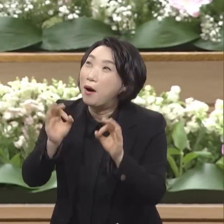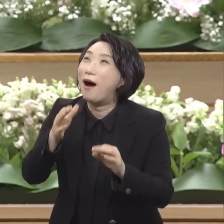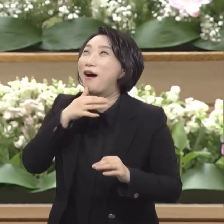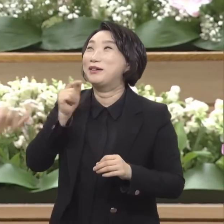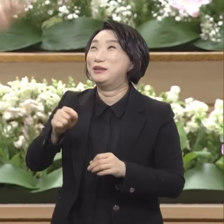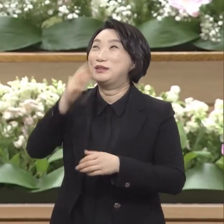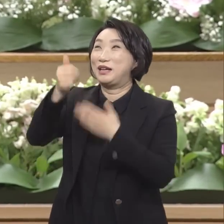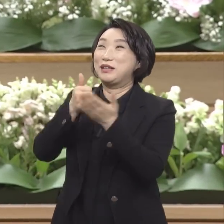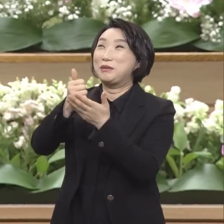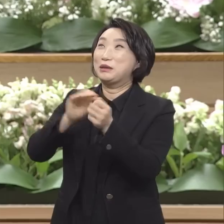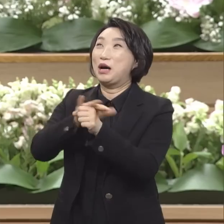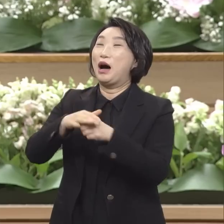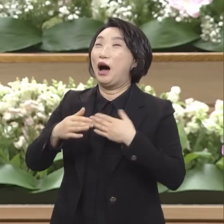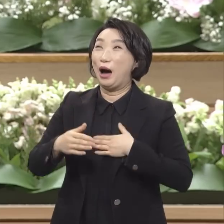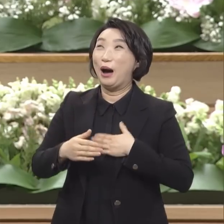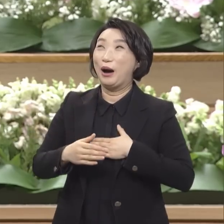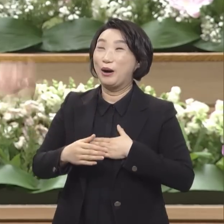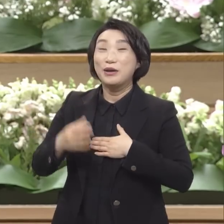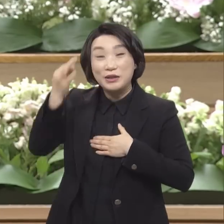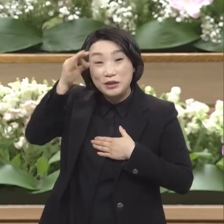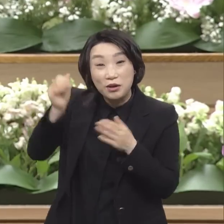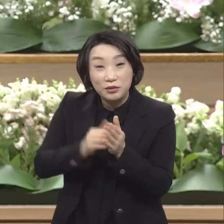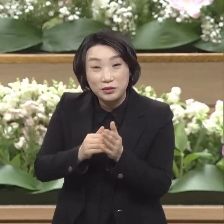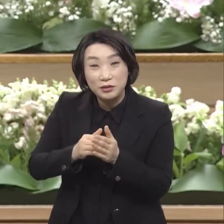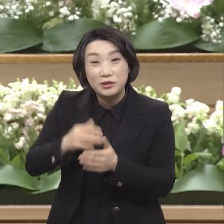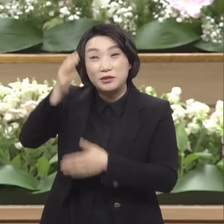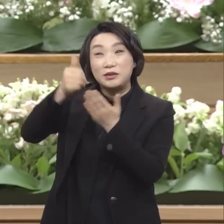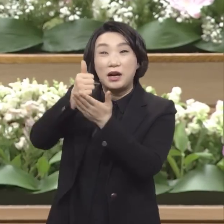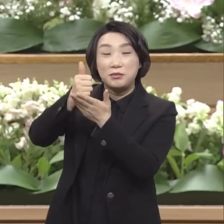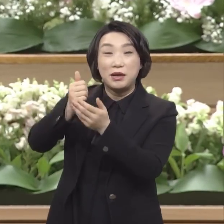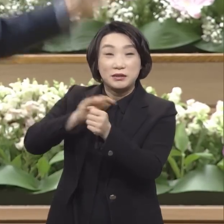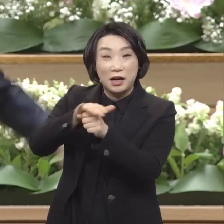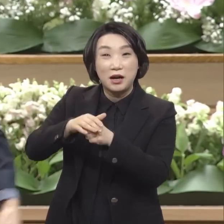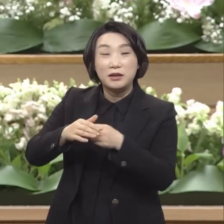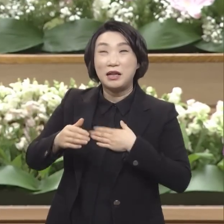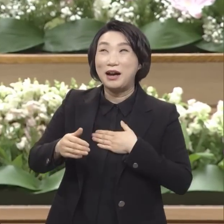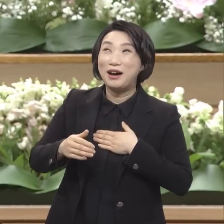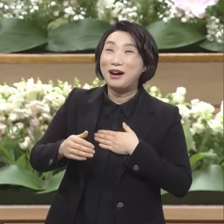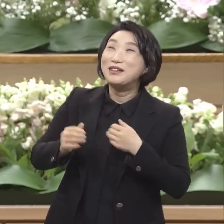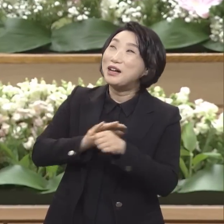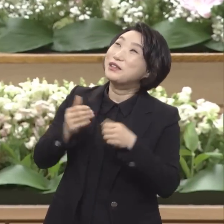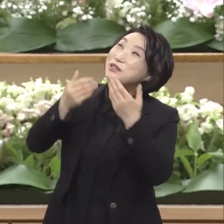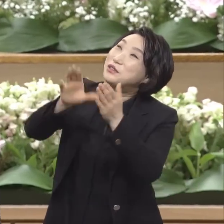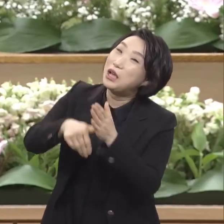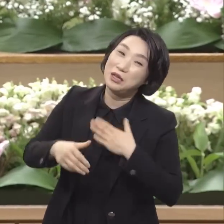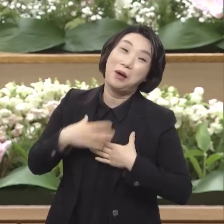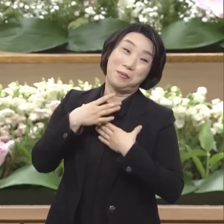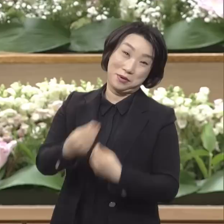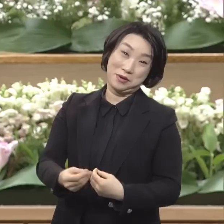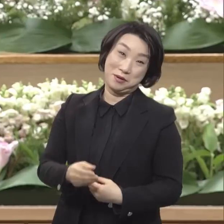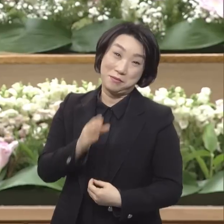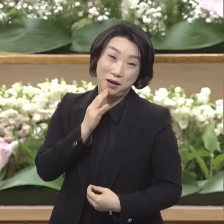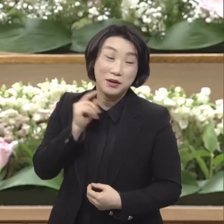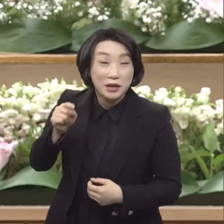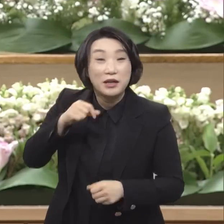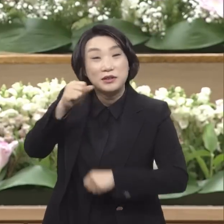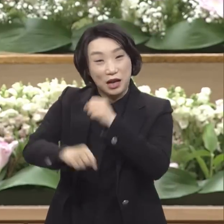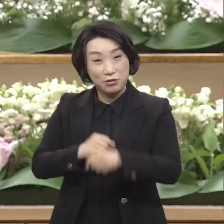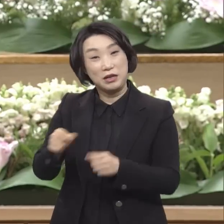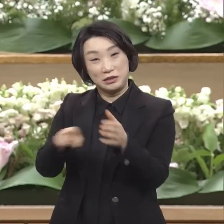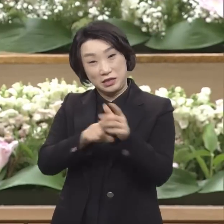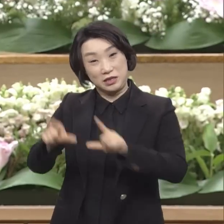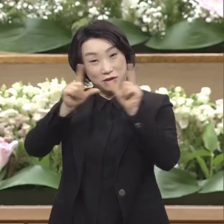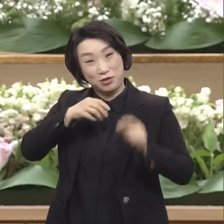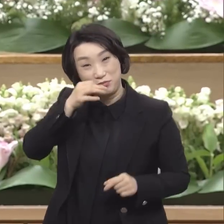사랑이구나 하고 사랑으로 받아들이고 사랑하는 하나님을 사랑할 때 자유를 얻는 것이요. 그것이 자유한